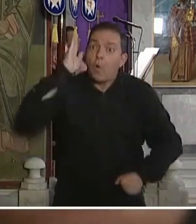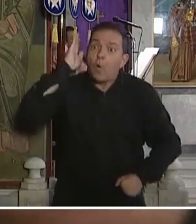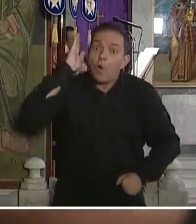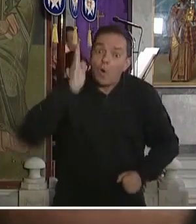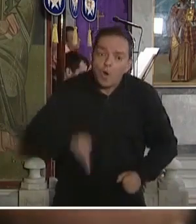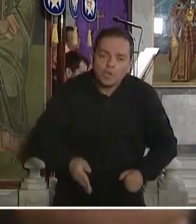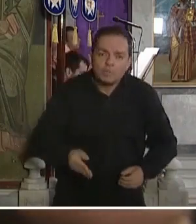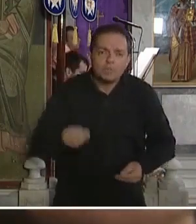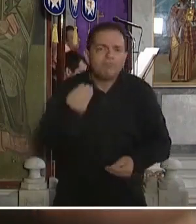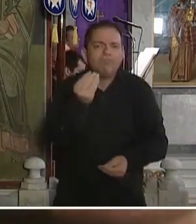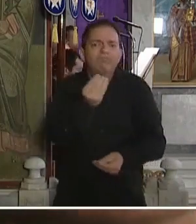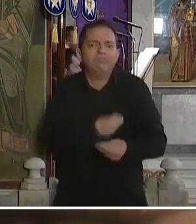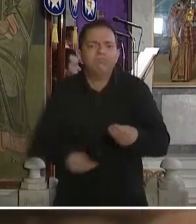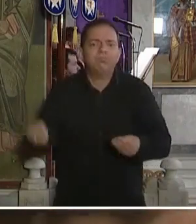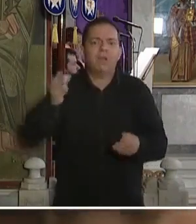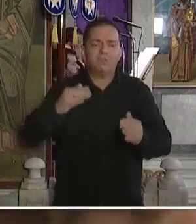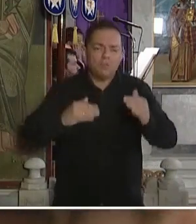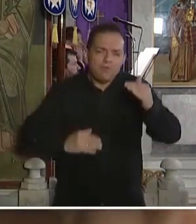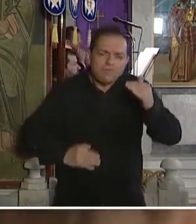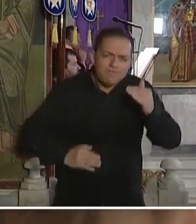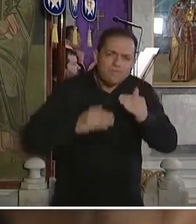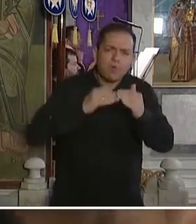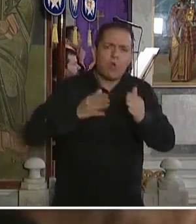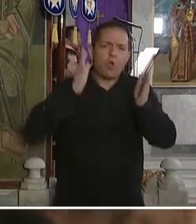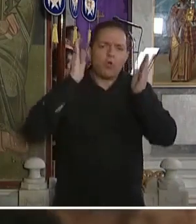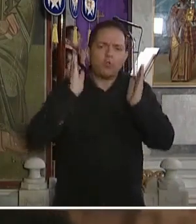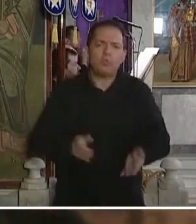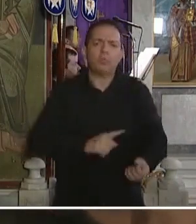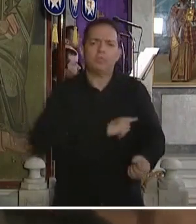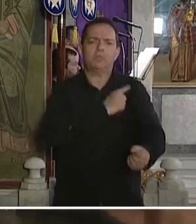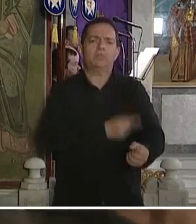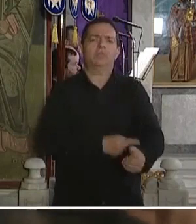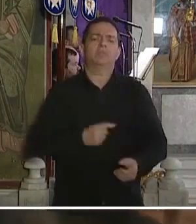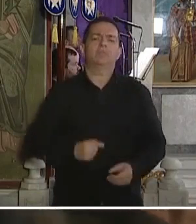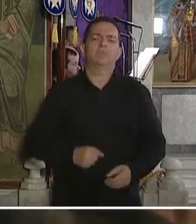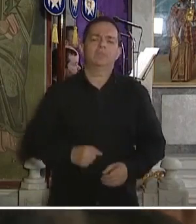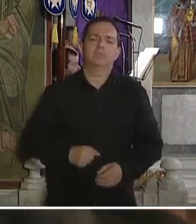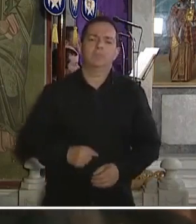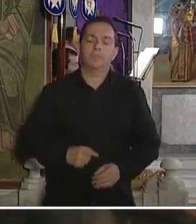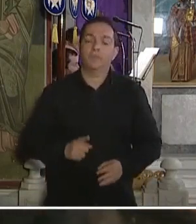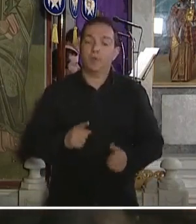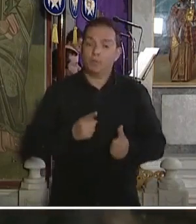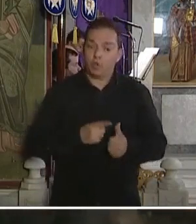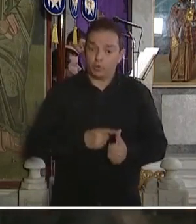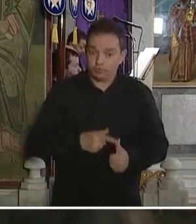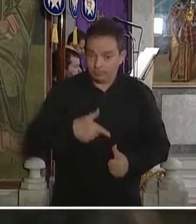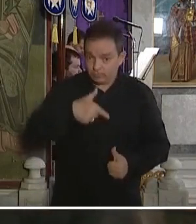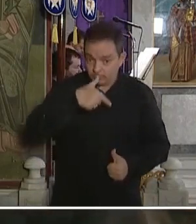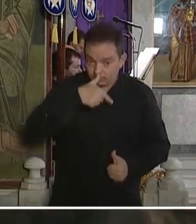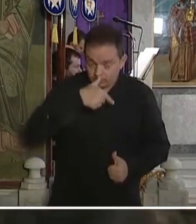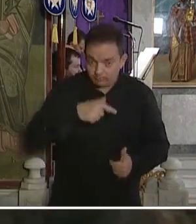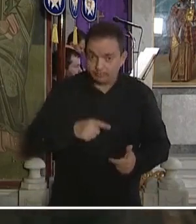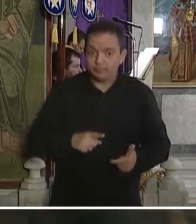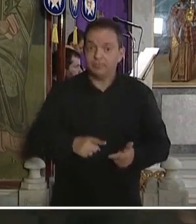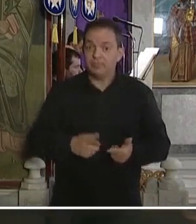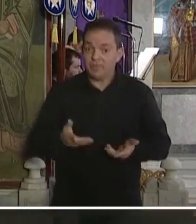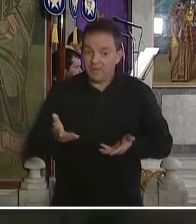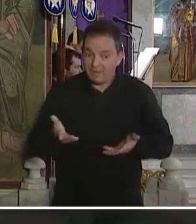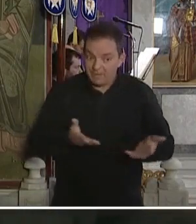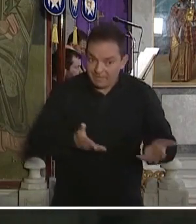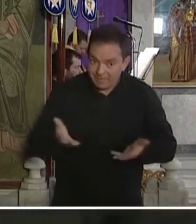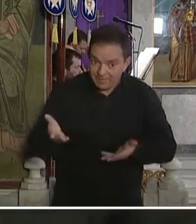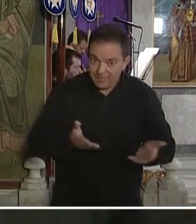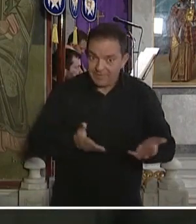μπορεί. Αυτό σημαίνει στα όρια του. Το ένα λοιπόν είναι να ταπεινωθεί, να διακονεί,